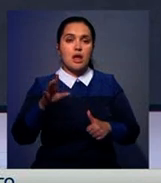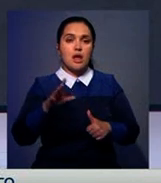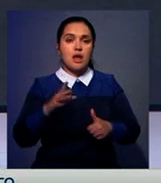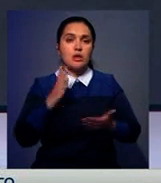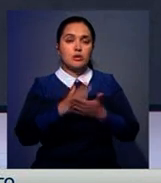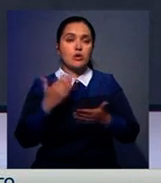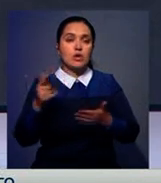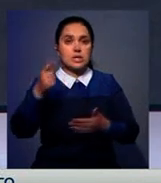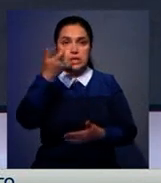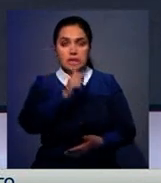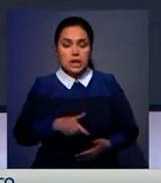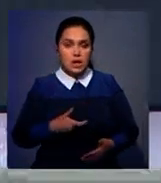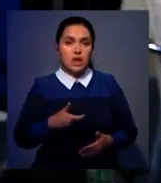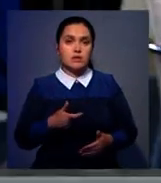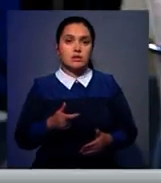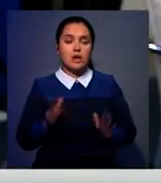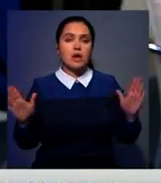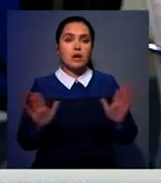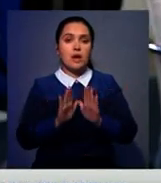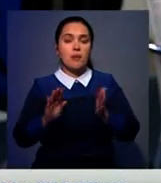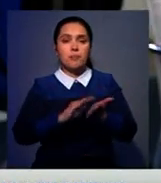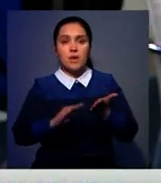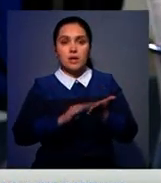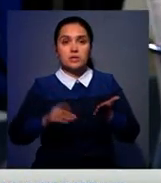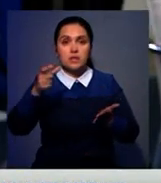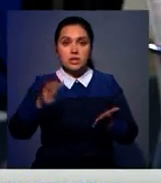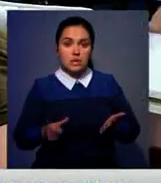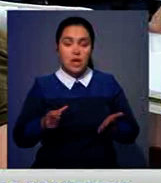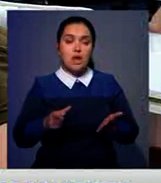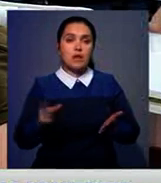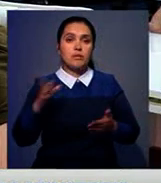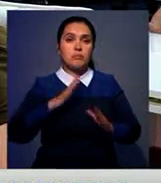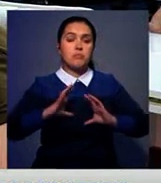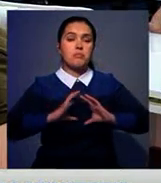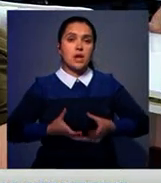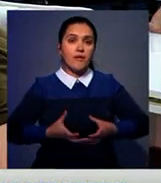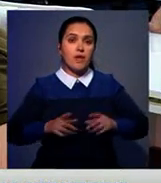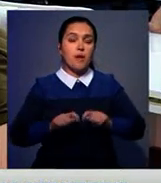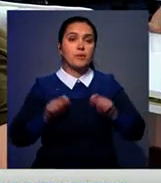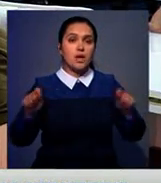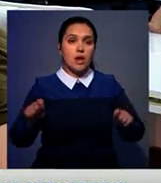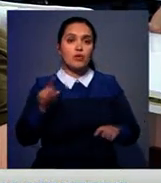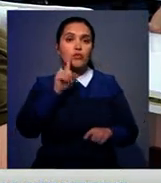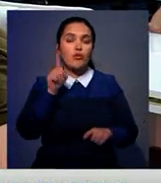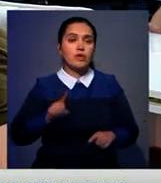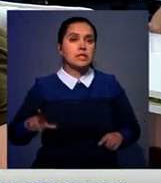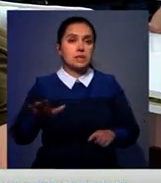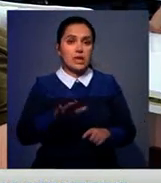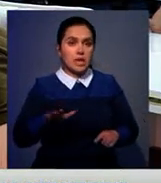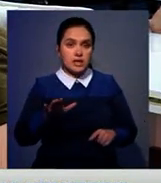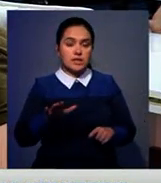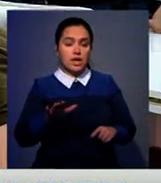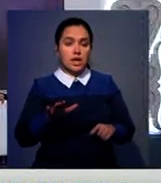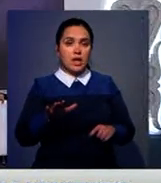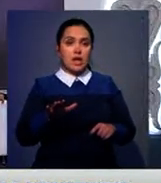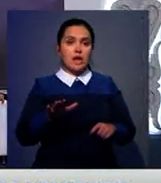итальянский композитор Роберто Малинелли. Чуть больше года назад прошла его мировая премьера в Новой Зеландии с одним из ведущих